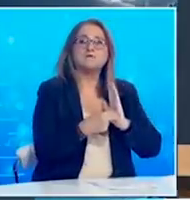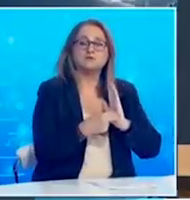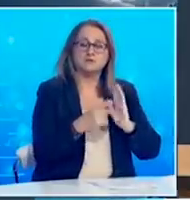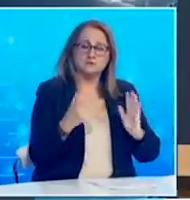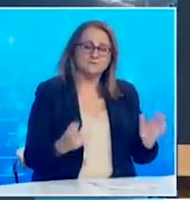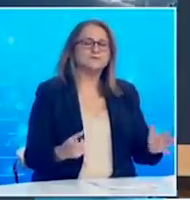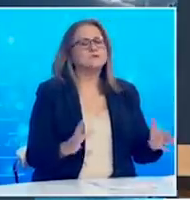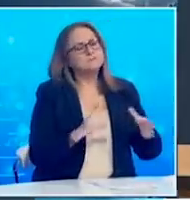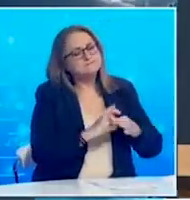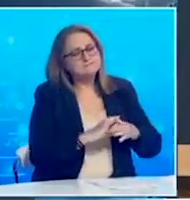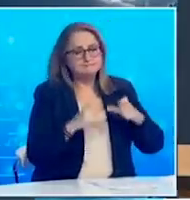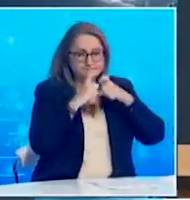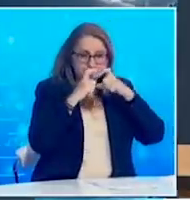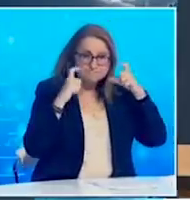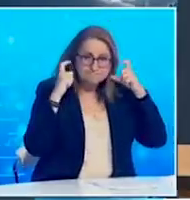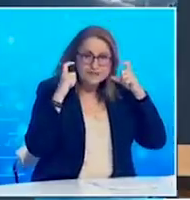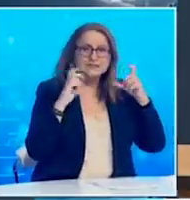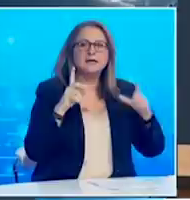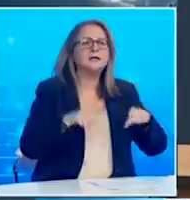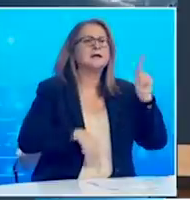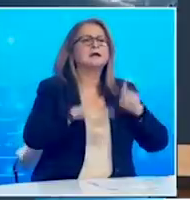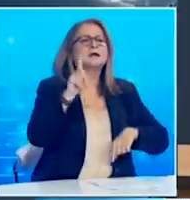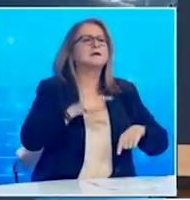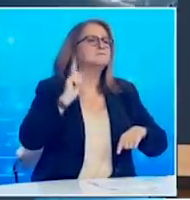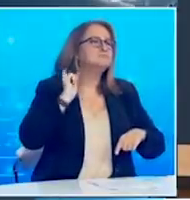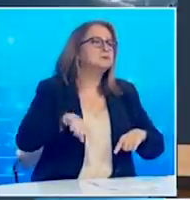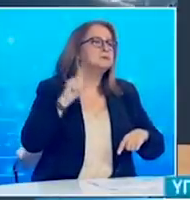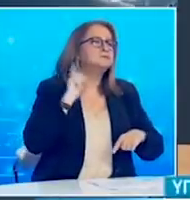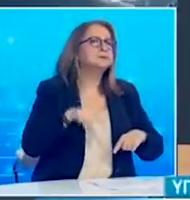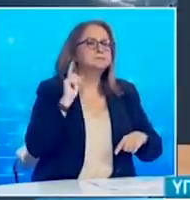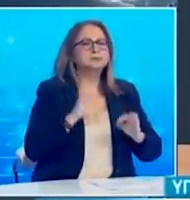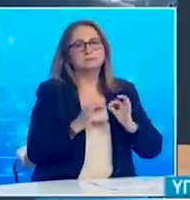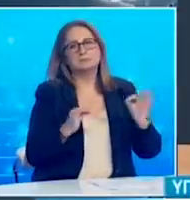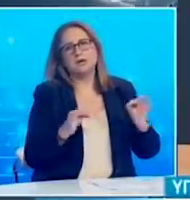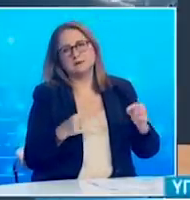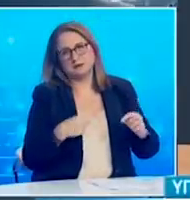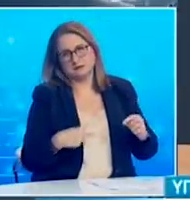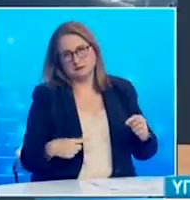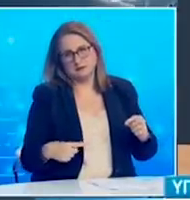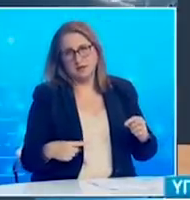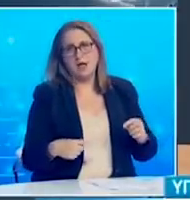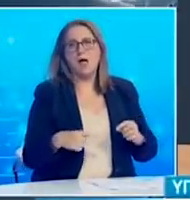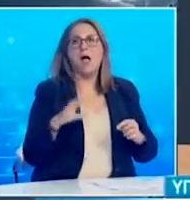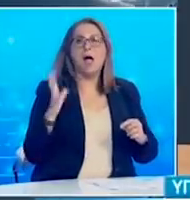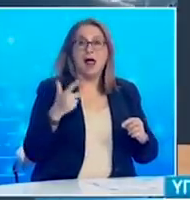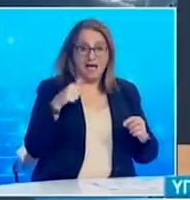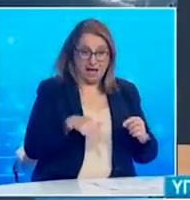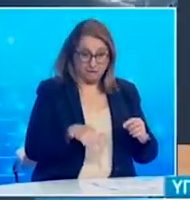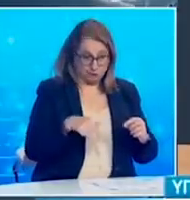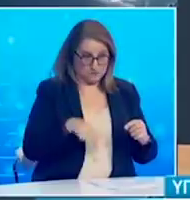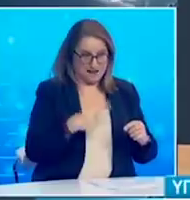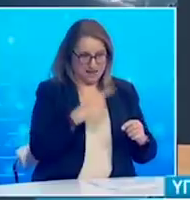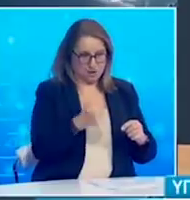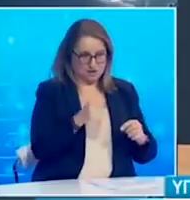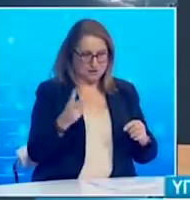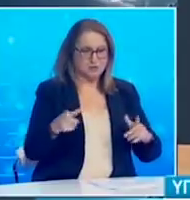και με ενισχυμένους περιορισμούς που ελήφθησαν σε περιοχές με έξαρση των κρουσμάτων. Αυτή όμως η σχετική επιβράδυνση που βλέπουμε δεν πρέπει να μας